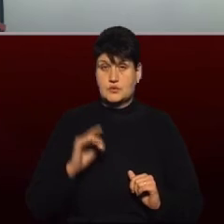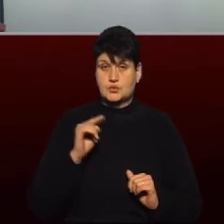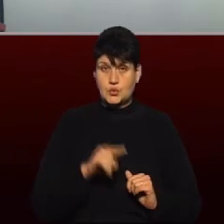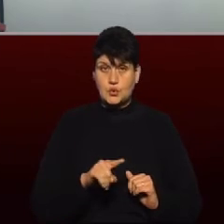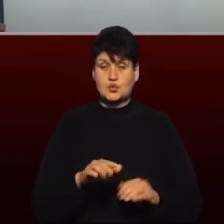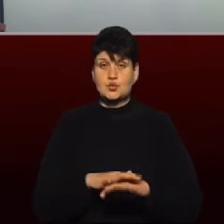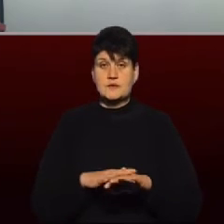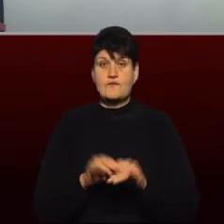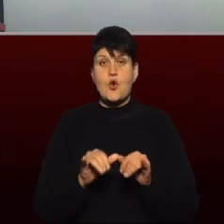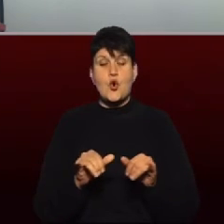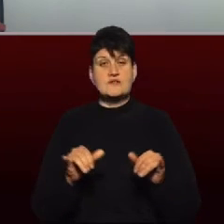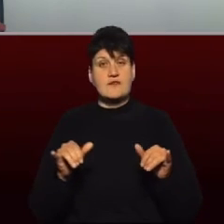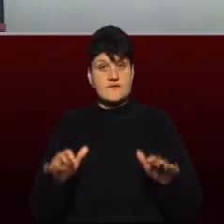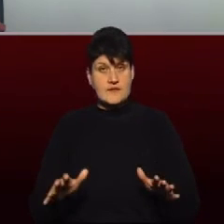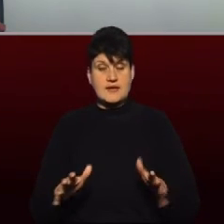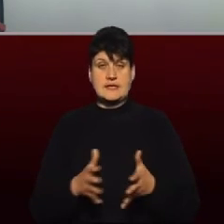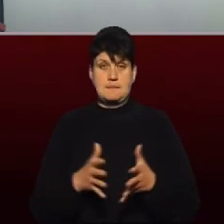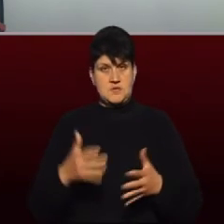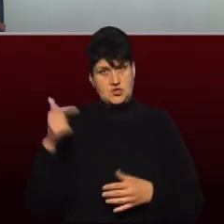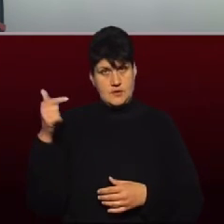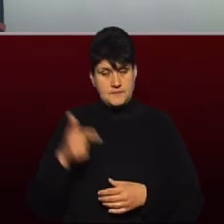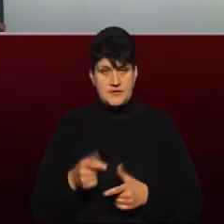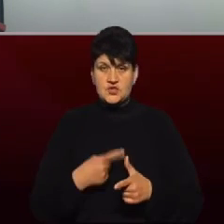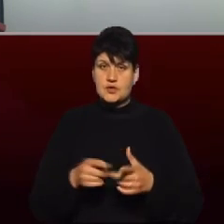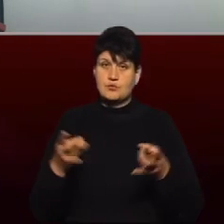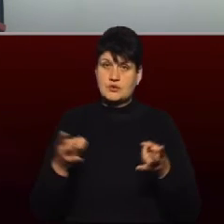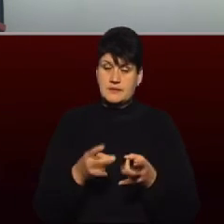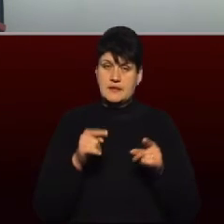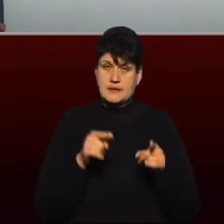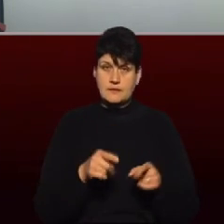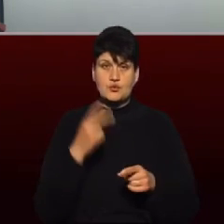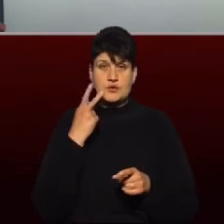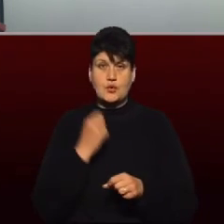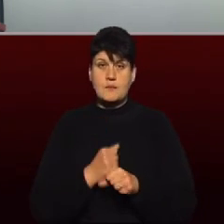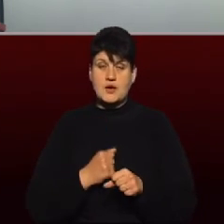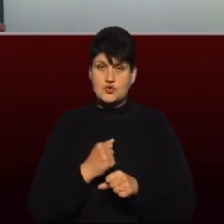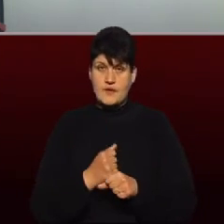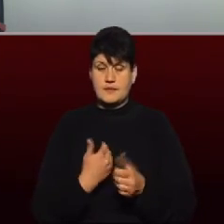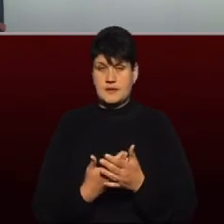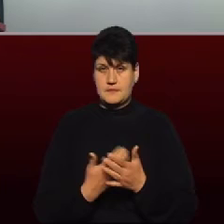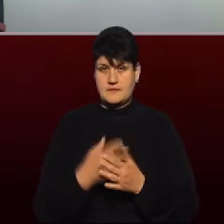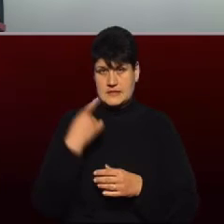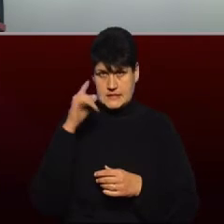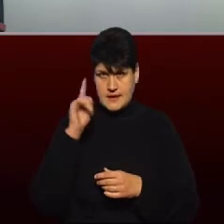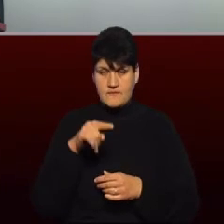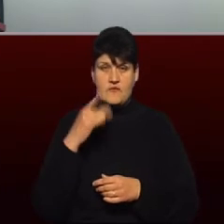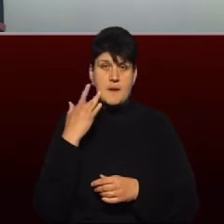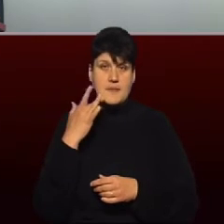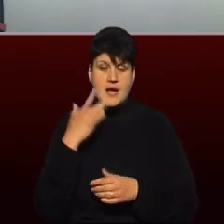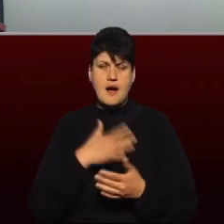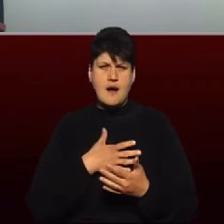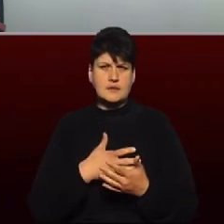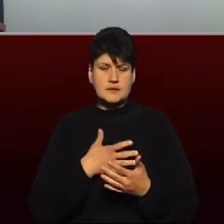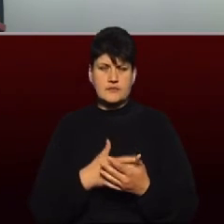більш освіченим? Чи потрібно над ним систематично працювати, так як, для прикладу, ми знаємо, в Америці активно взявся за рівність